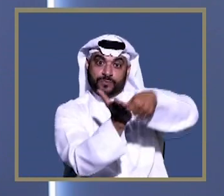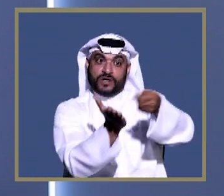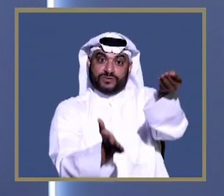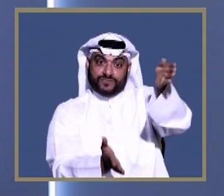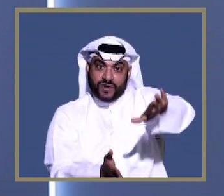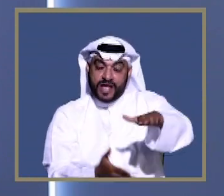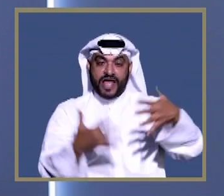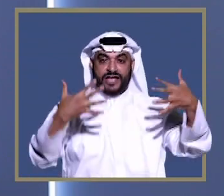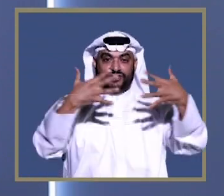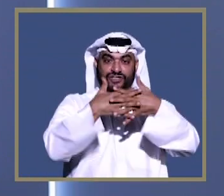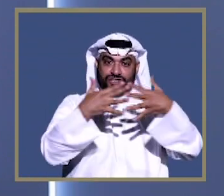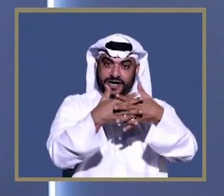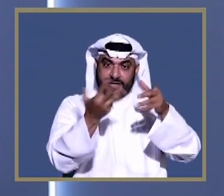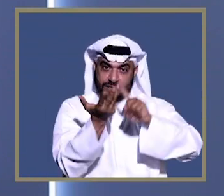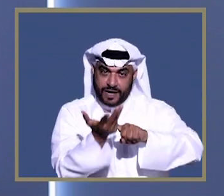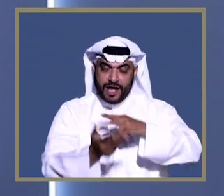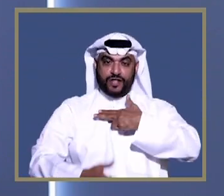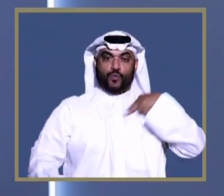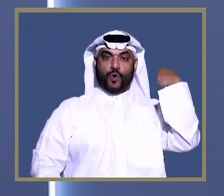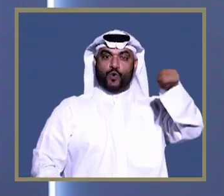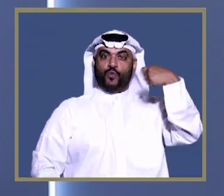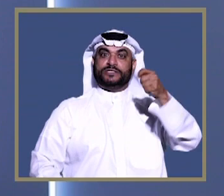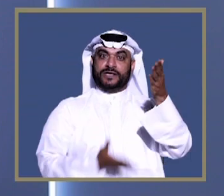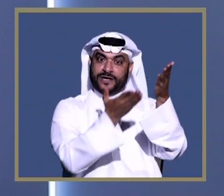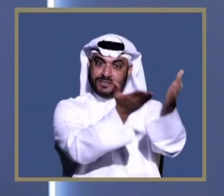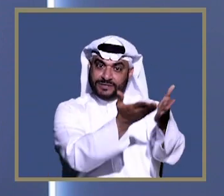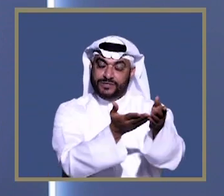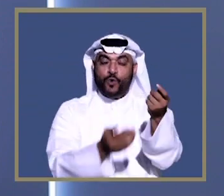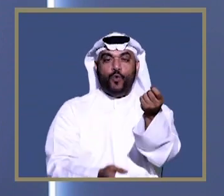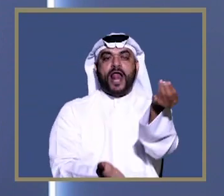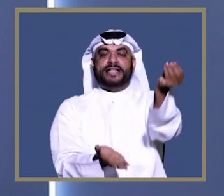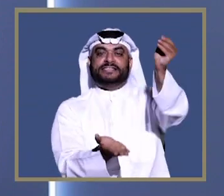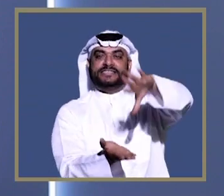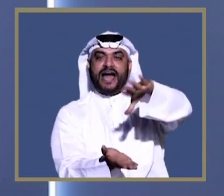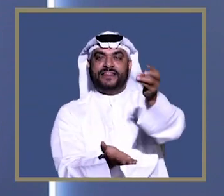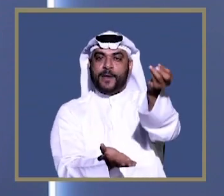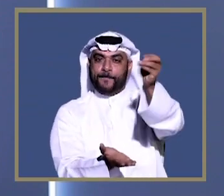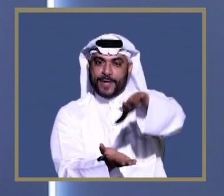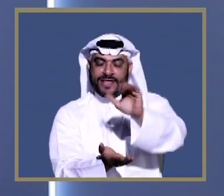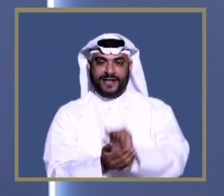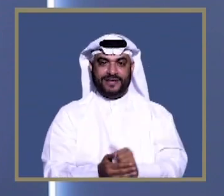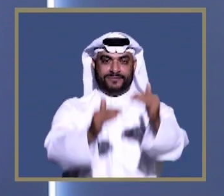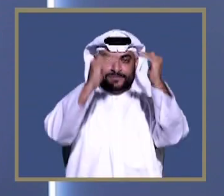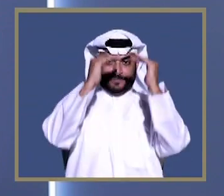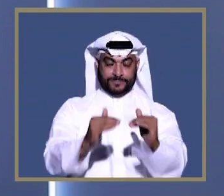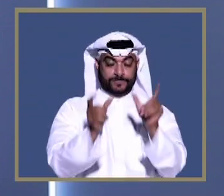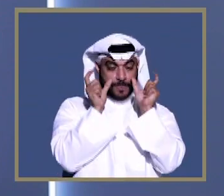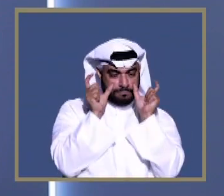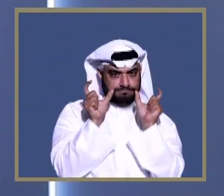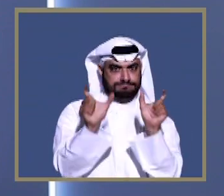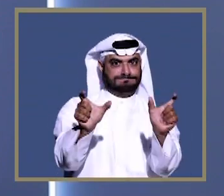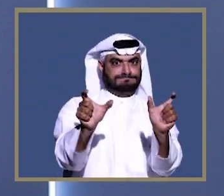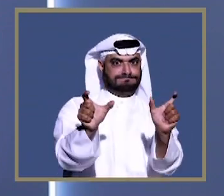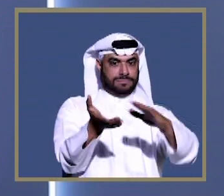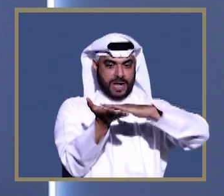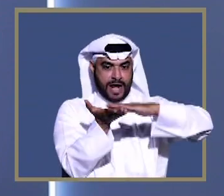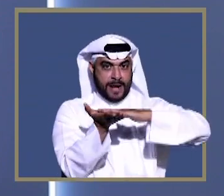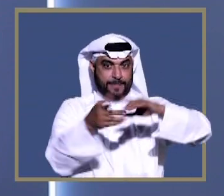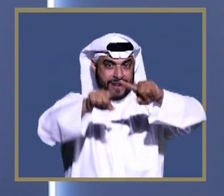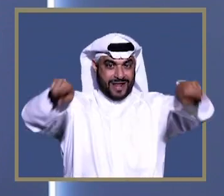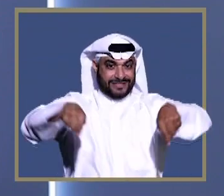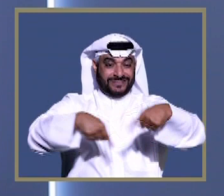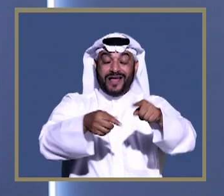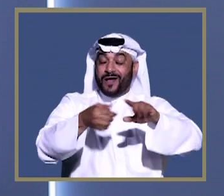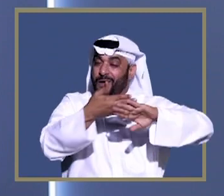رواتب القطاعين الخاص والعام أقصد فيهم، والبدلات. كذلك أمن الوطن، يجب البعد